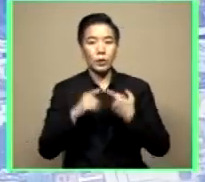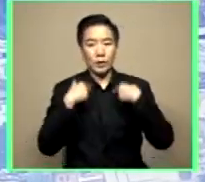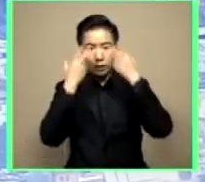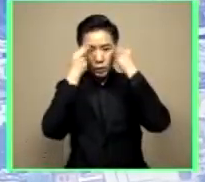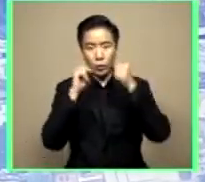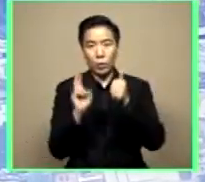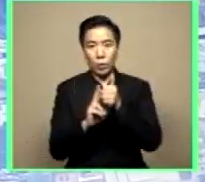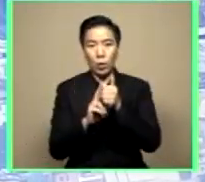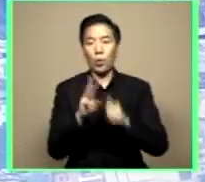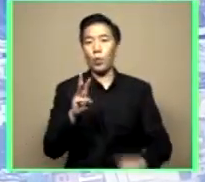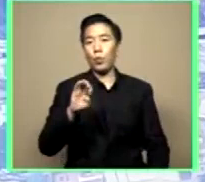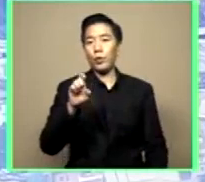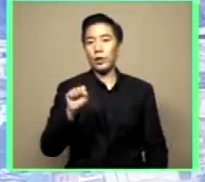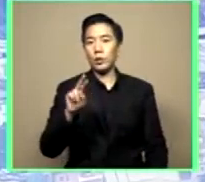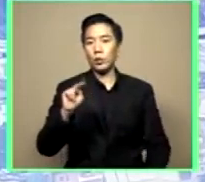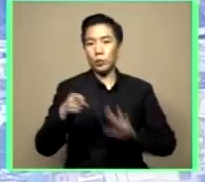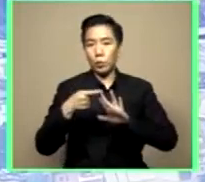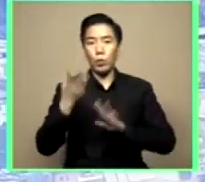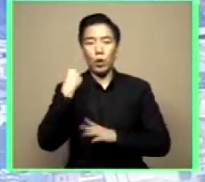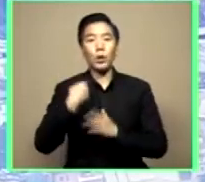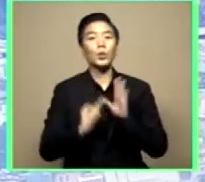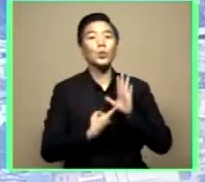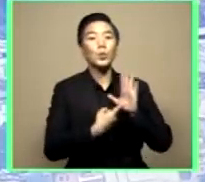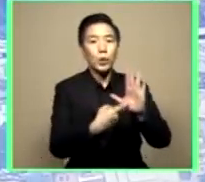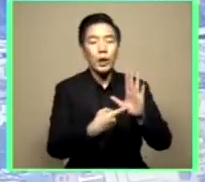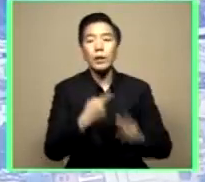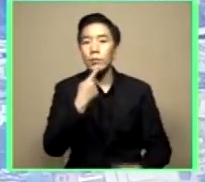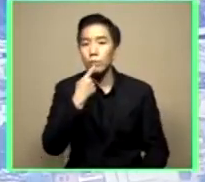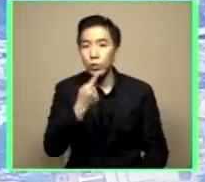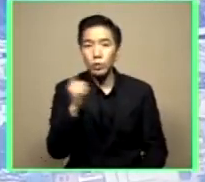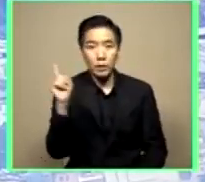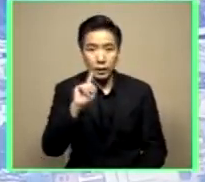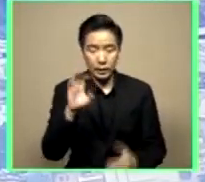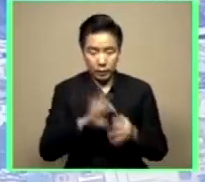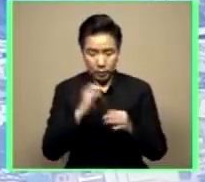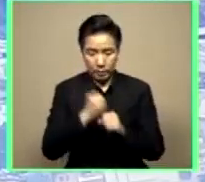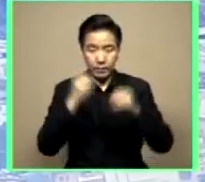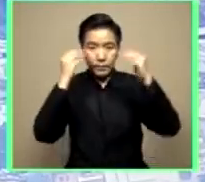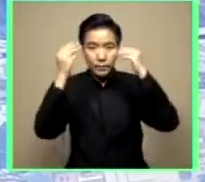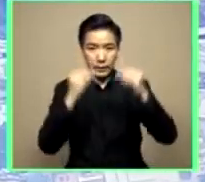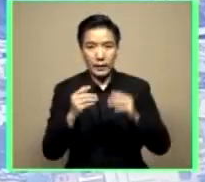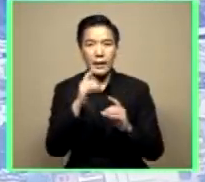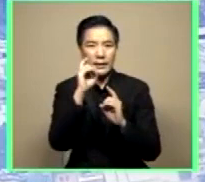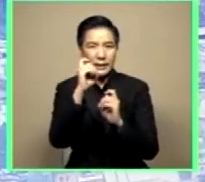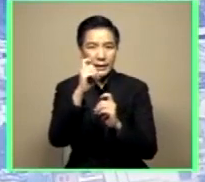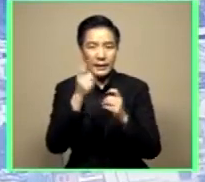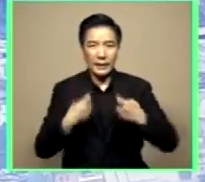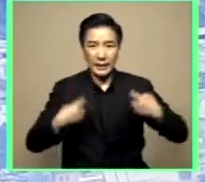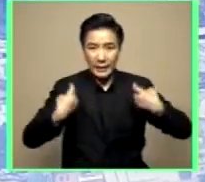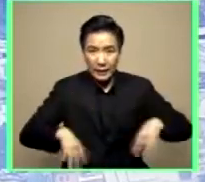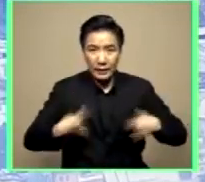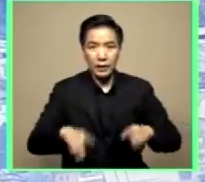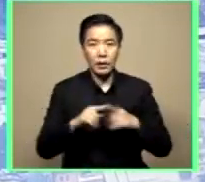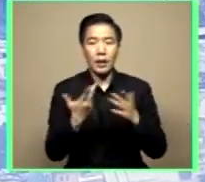กรัฐมนตรีท่านวิษณุเครืองามพูดเมื่อวานนี้ยกตัวอย่างขึ้นมาเป็นกิจกรรมที่มีความเสี่ยงแม้กระทั่ง